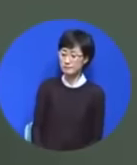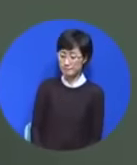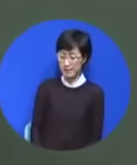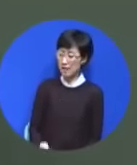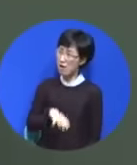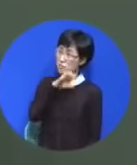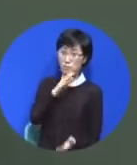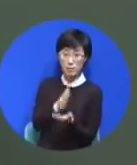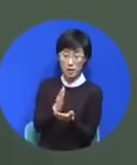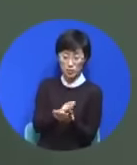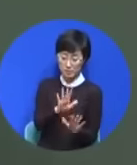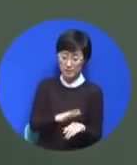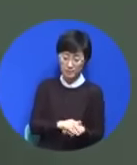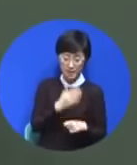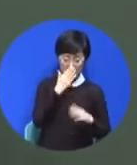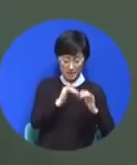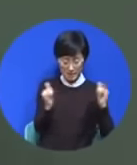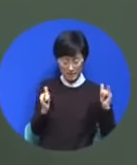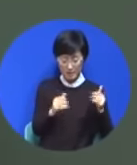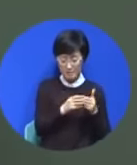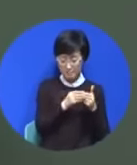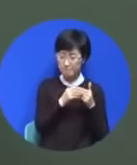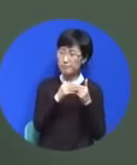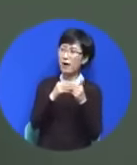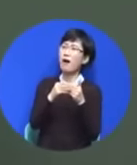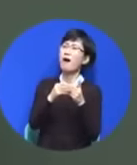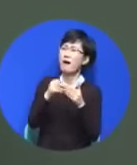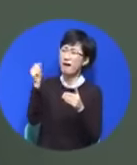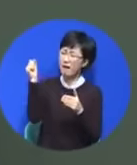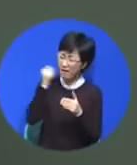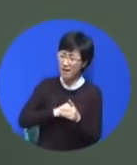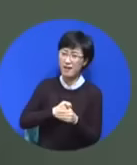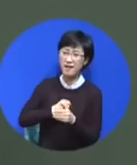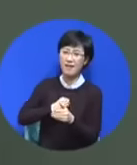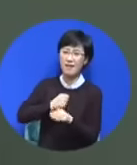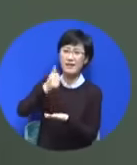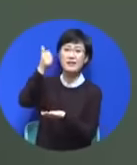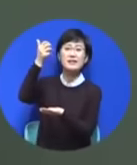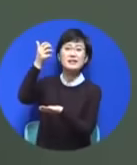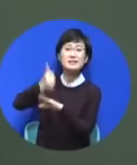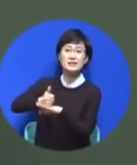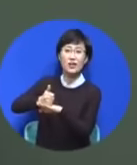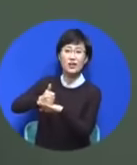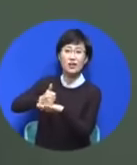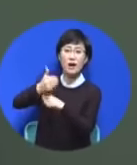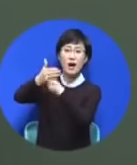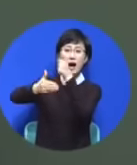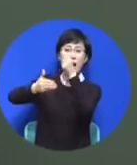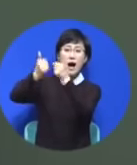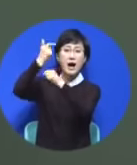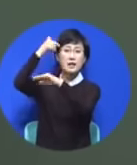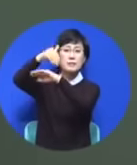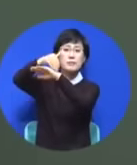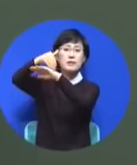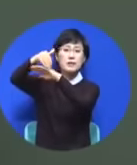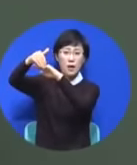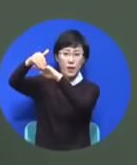요어 하나님께서 하나님의 획을 성는 일에 우를 부셨구나